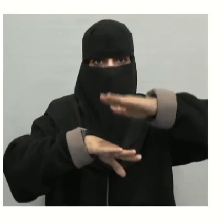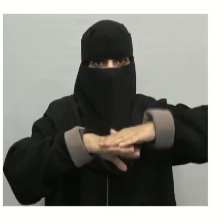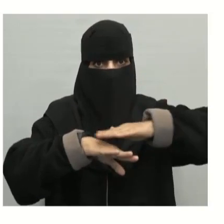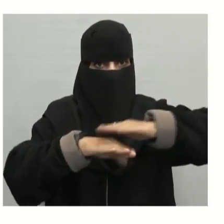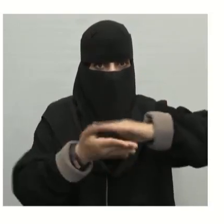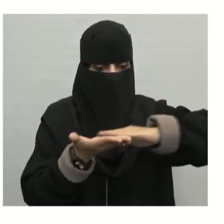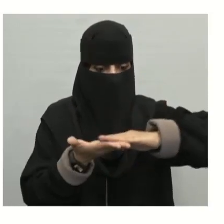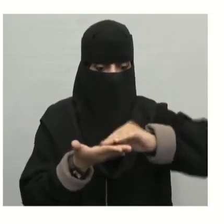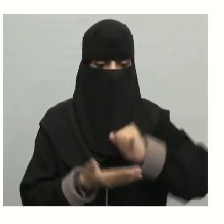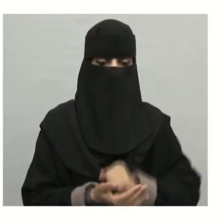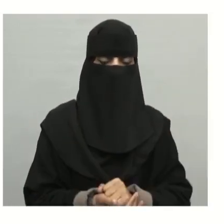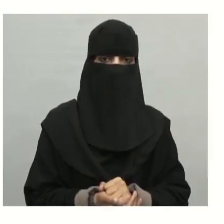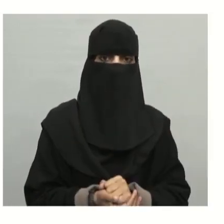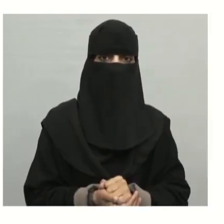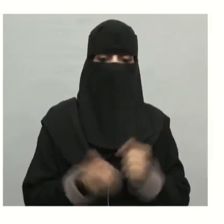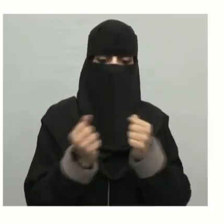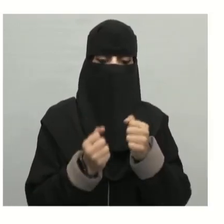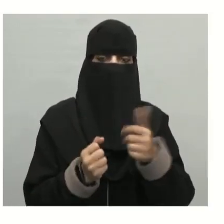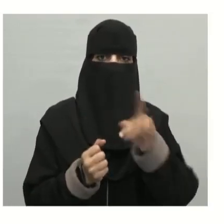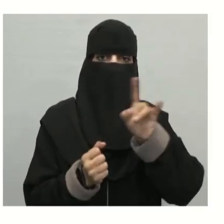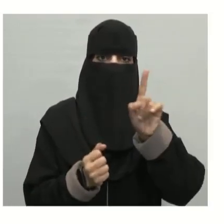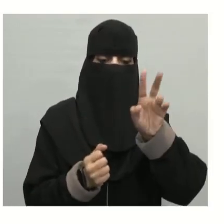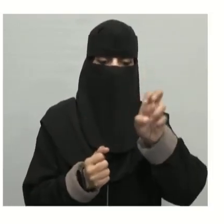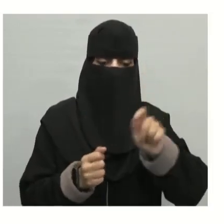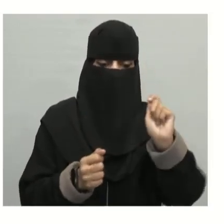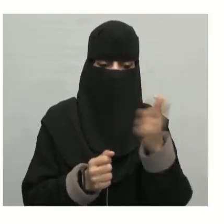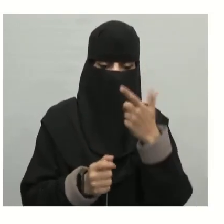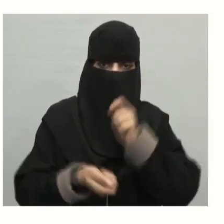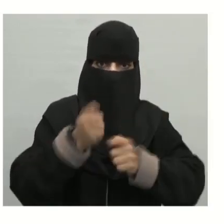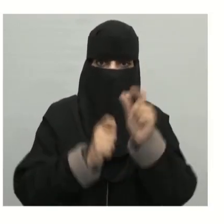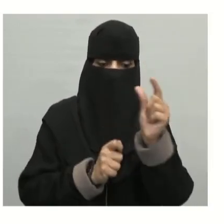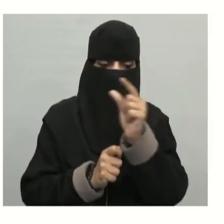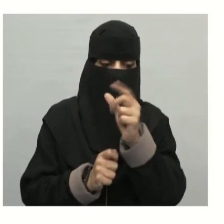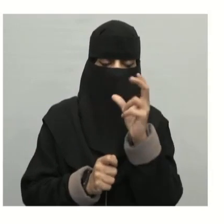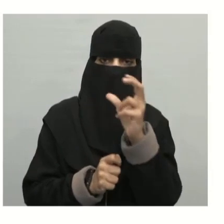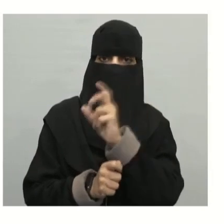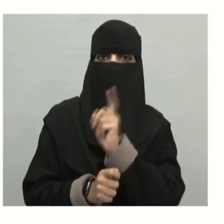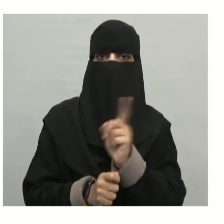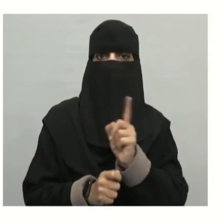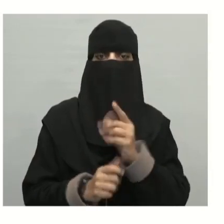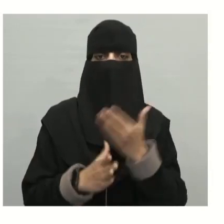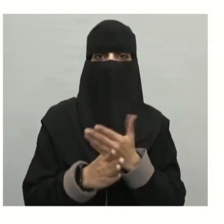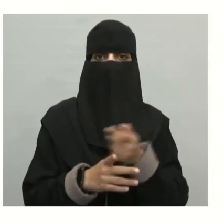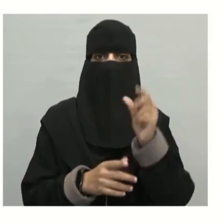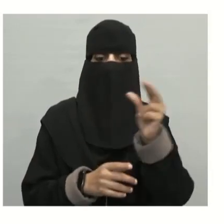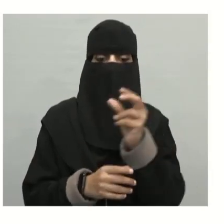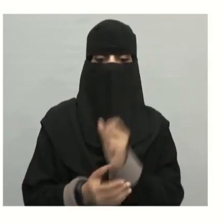على سطح الارض تبرد اللعبه بسرعه فلا تتشكل بلورات كبيره للمعادن